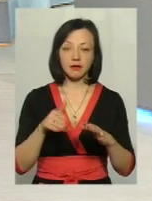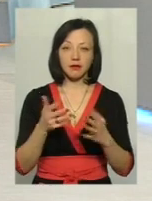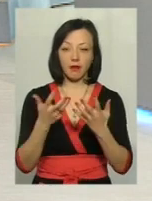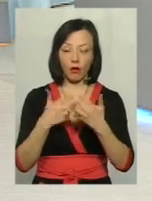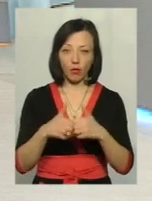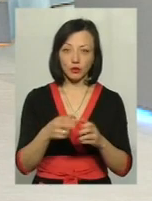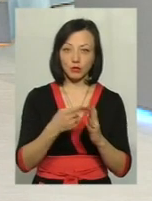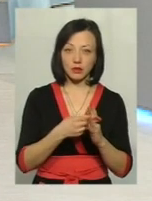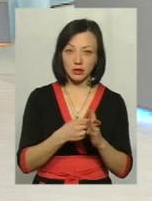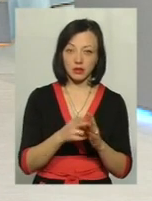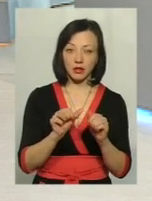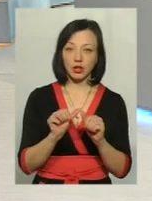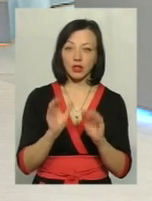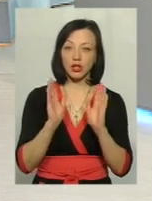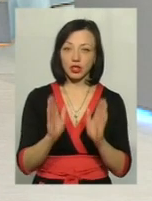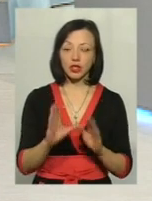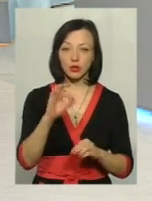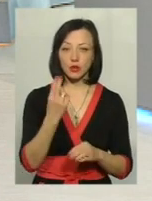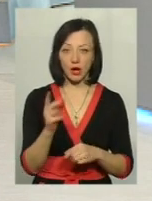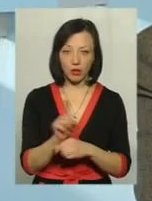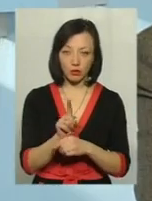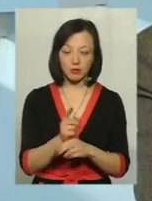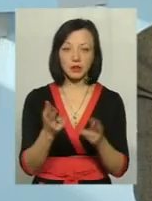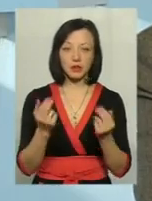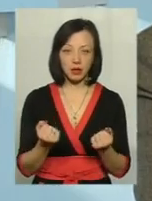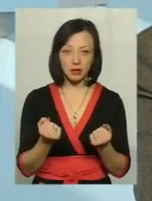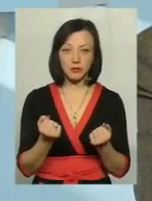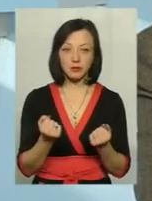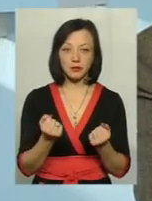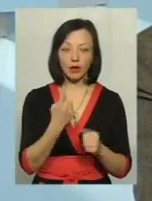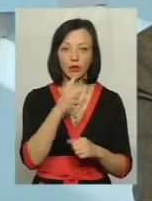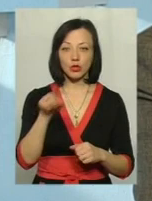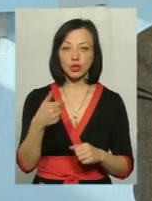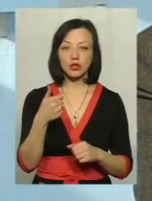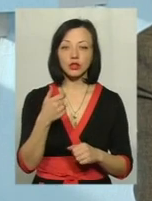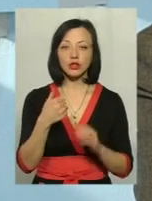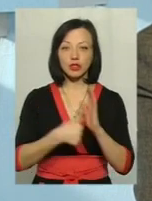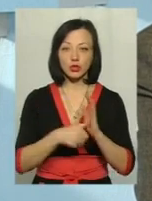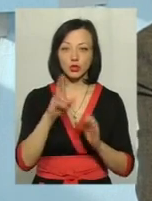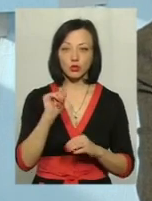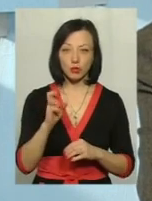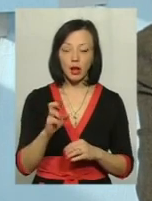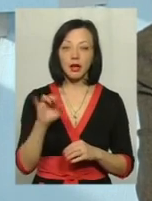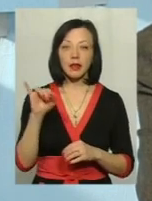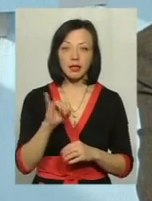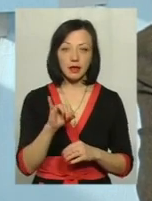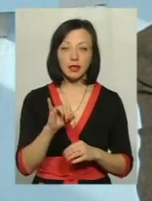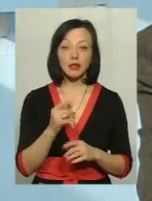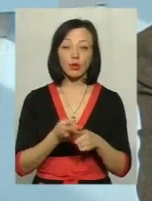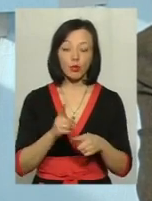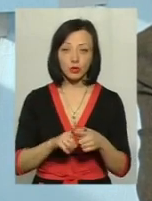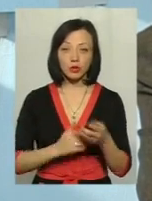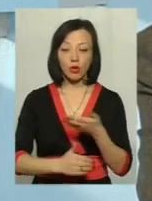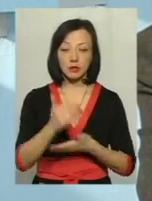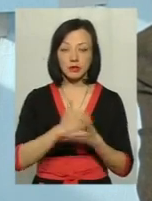нараховується субсидія лише на соціальну норму. Так, на соціальну норму 1,6 куба. І тому за